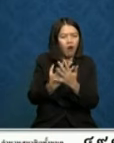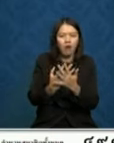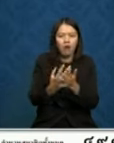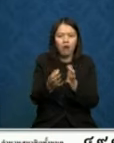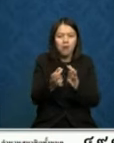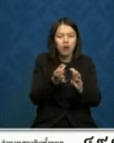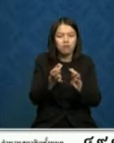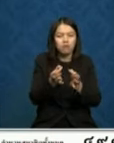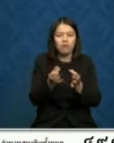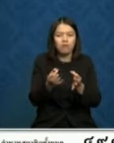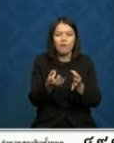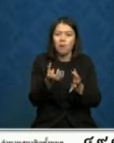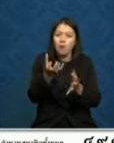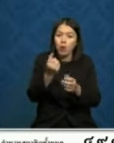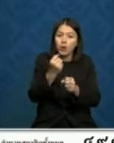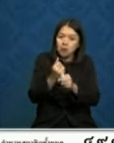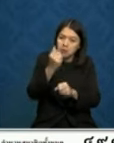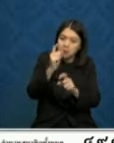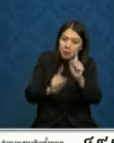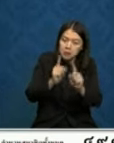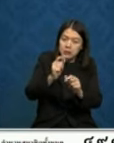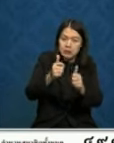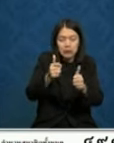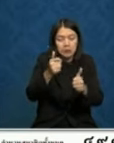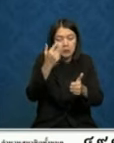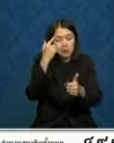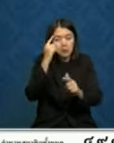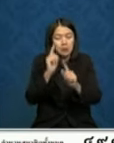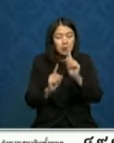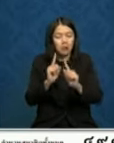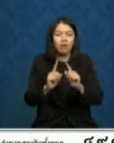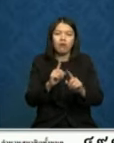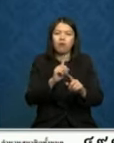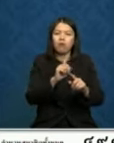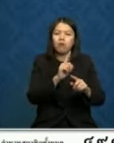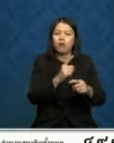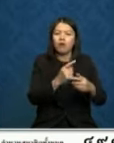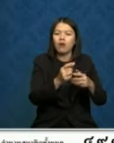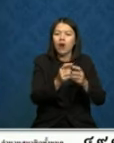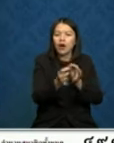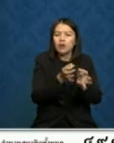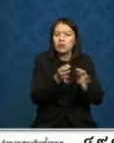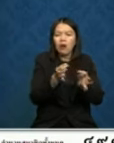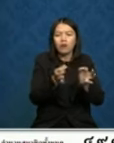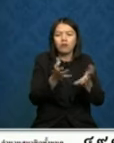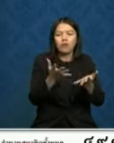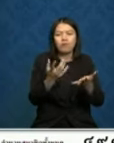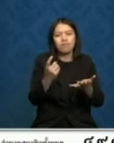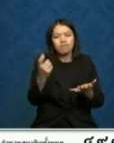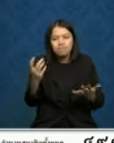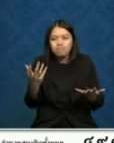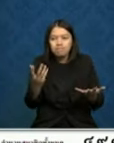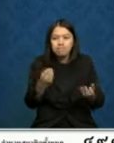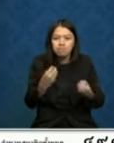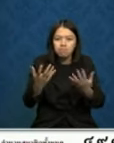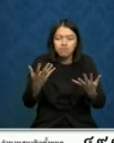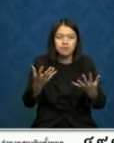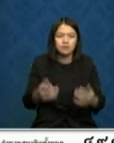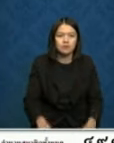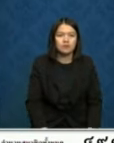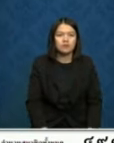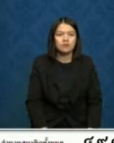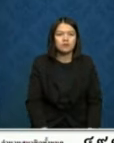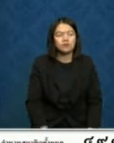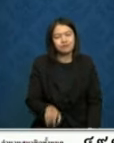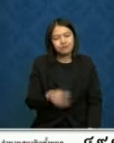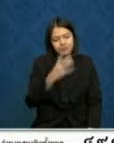จะชี้แจงผลของการประเมินโครงการผลสัมฤทธิ์ของโครงการต่างๆให้ห้องอนุกรรมธิการงบประมาณได้เลยค่ะท่านประธานเรื่องนี้เป็นเรื่องน่